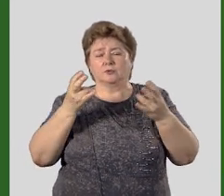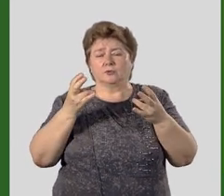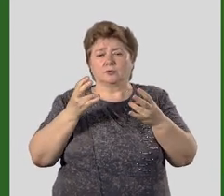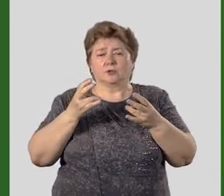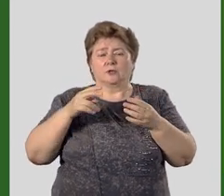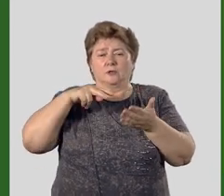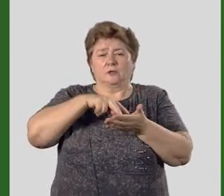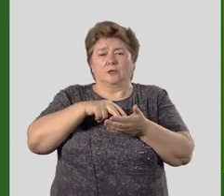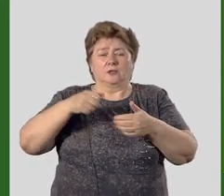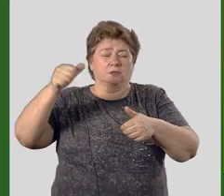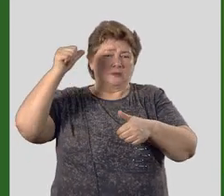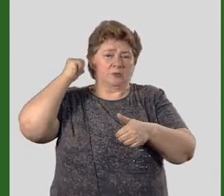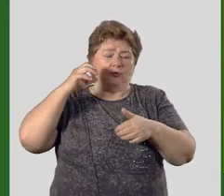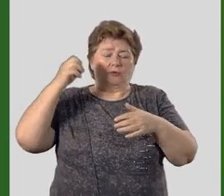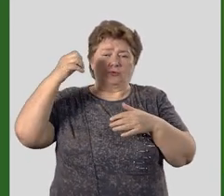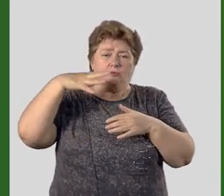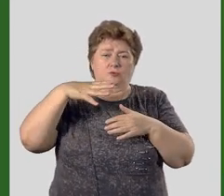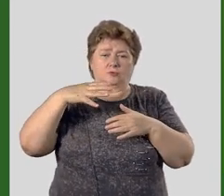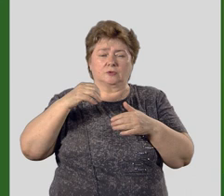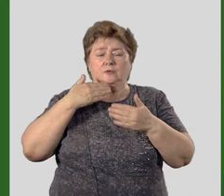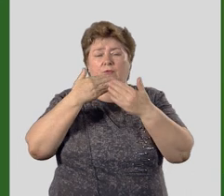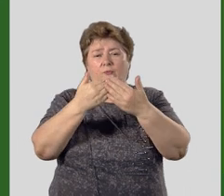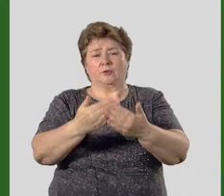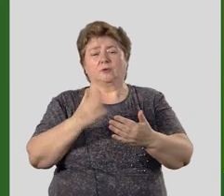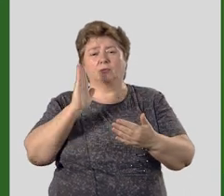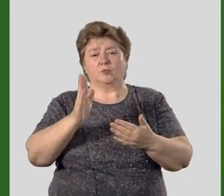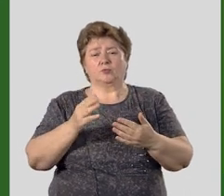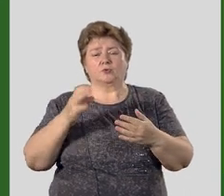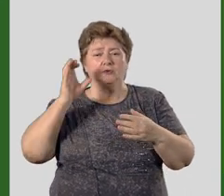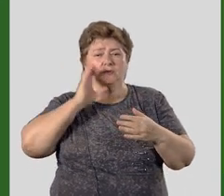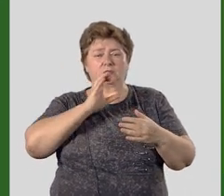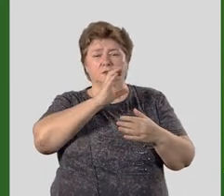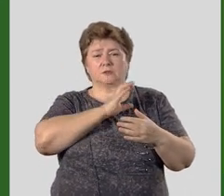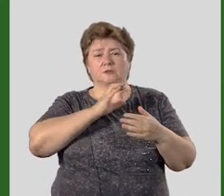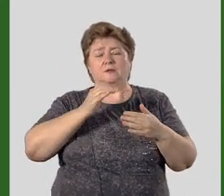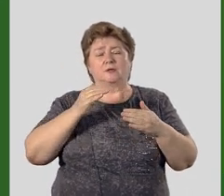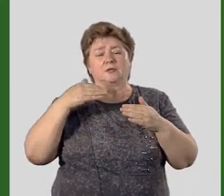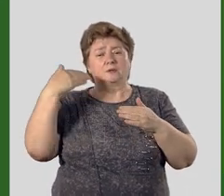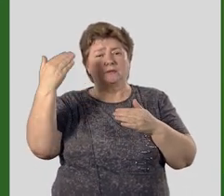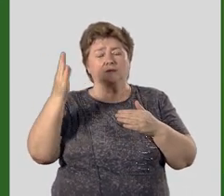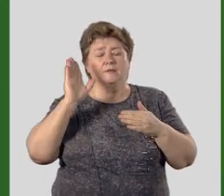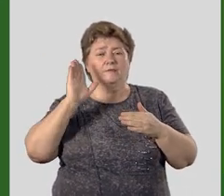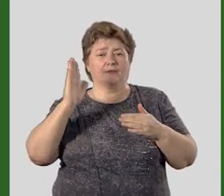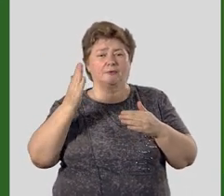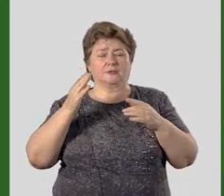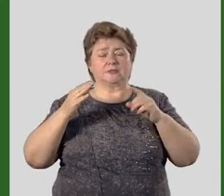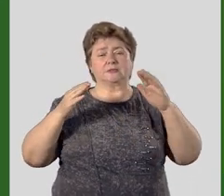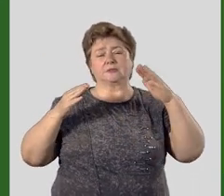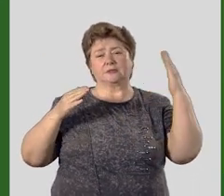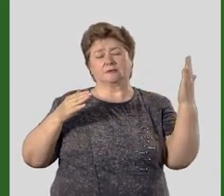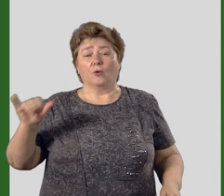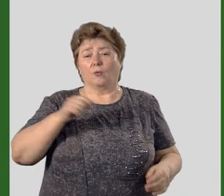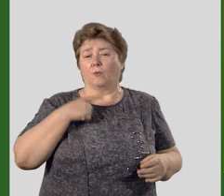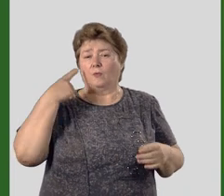полдень встать спиной к Солнцу. Спереди будет север, справа – восток, а слева – запад.